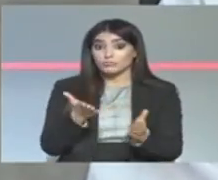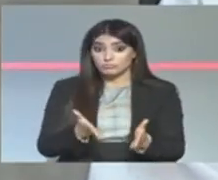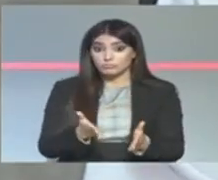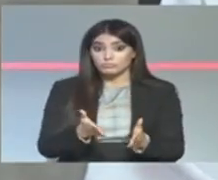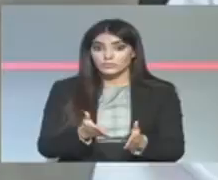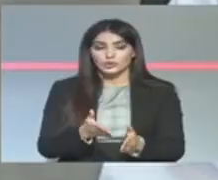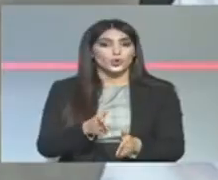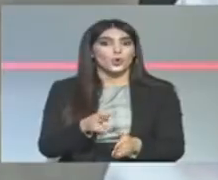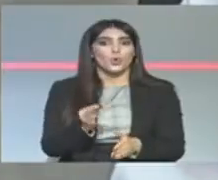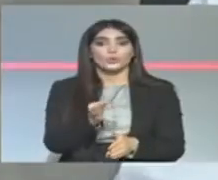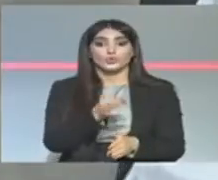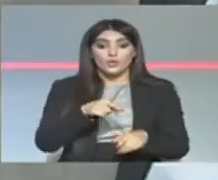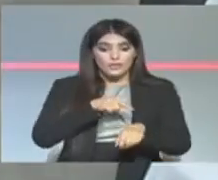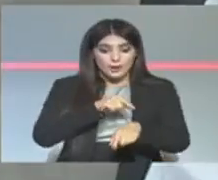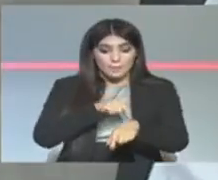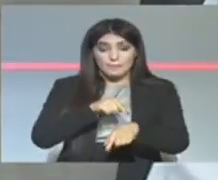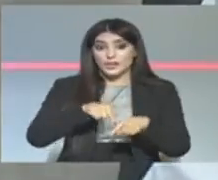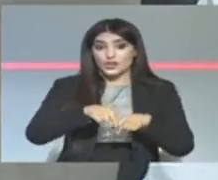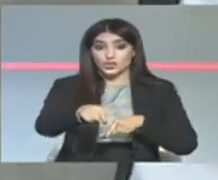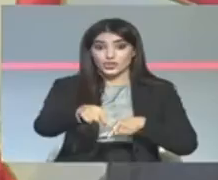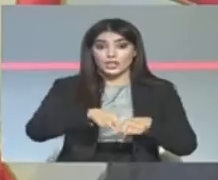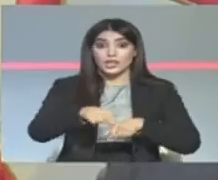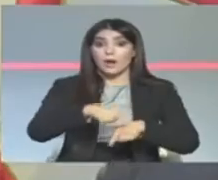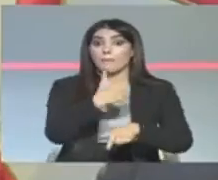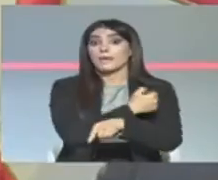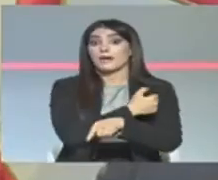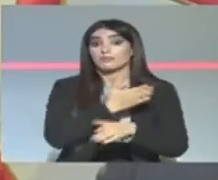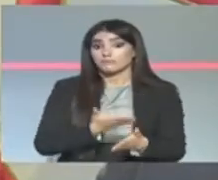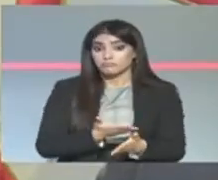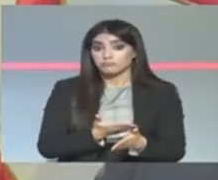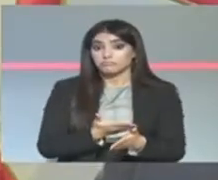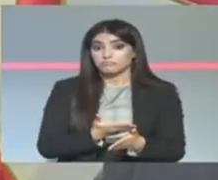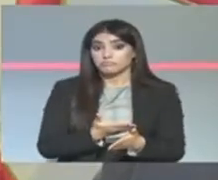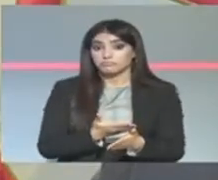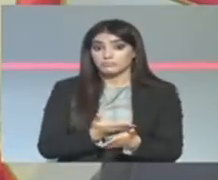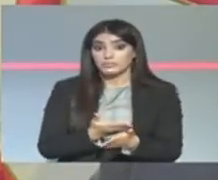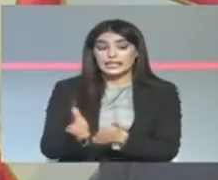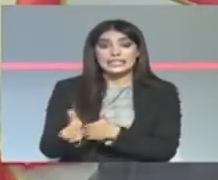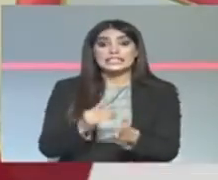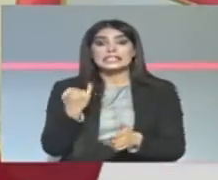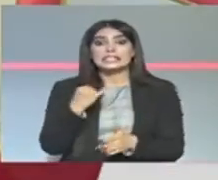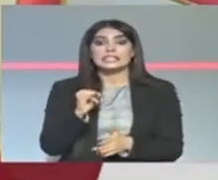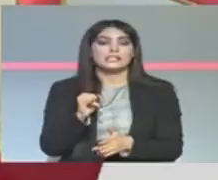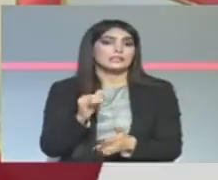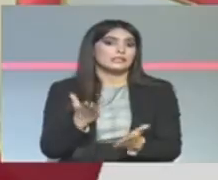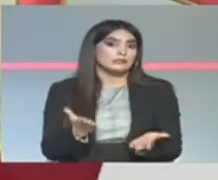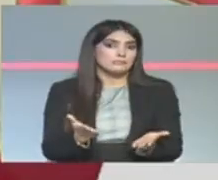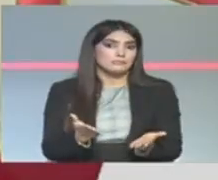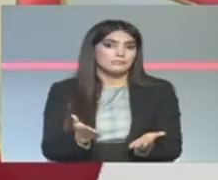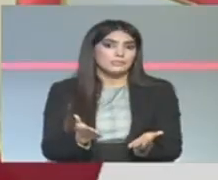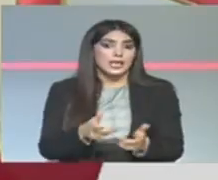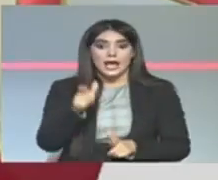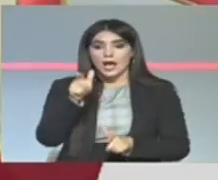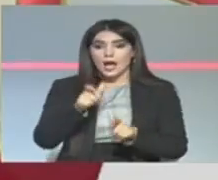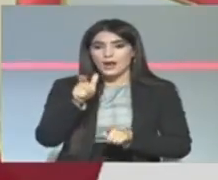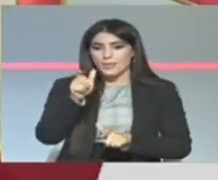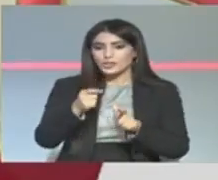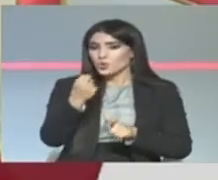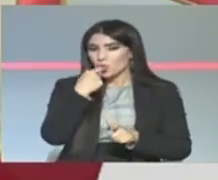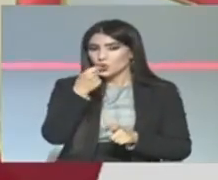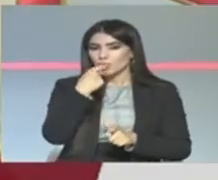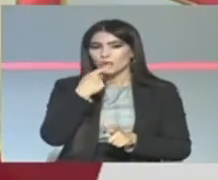في الفتره هذيك وكان هو مضادات الالتهابات